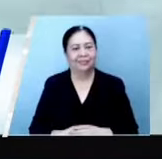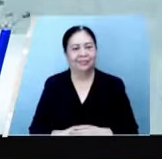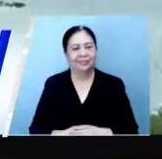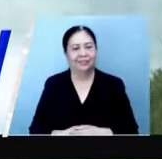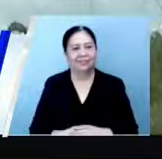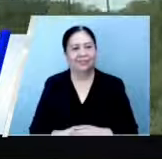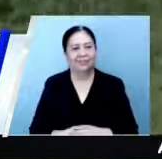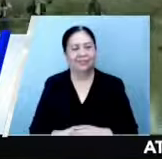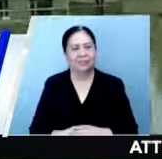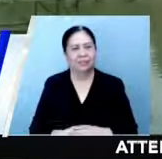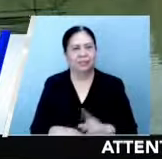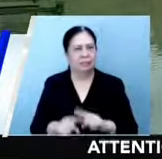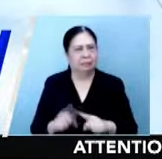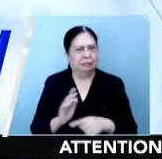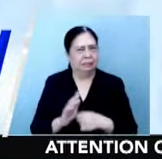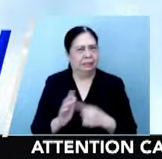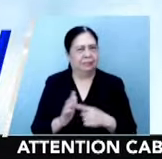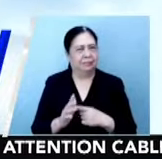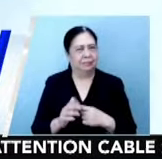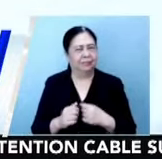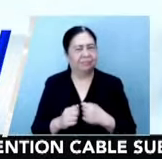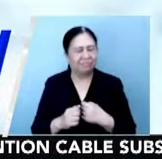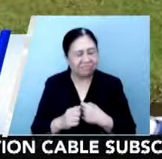Pero minsan, napapatanong ako.